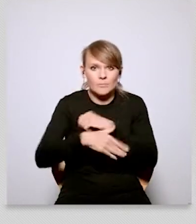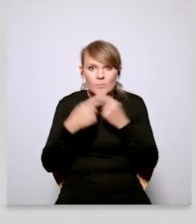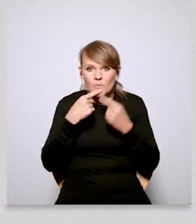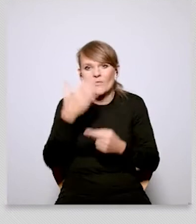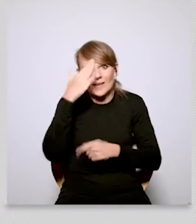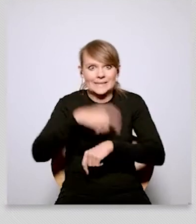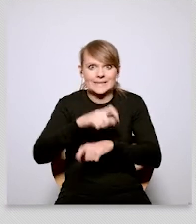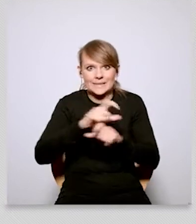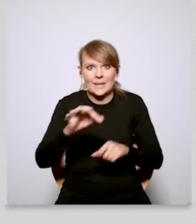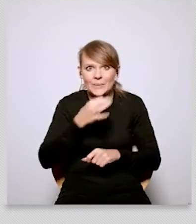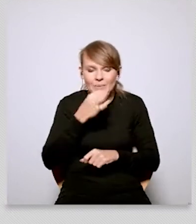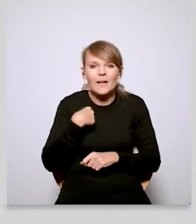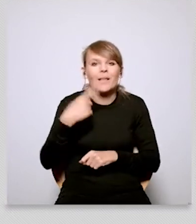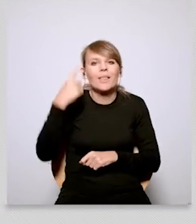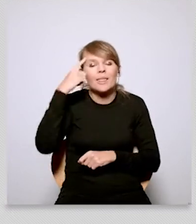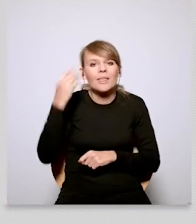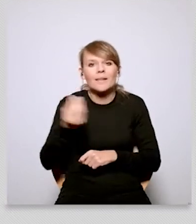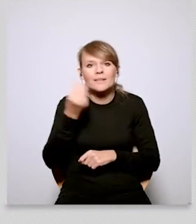którym Pan Piotr Buras wspomniał.